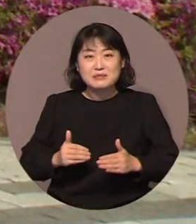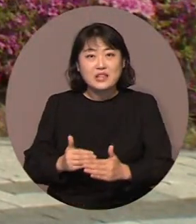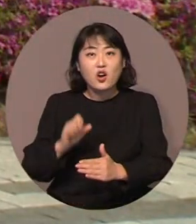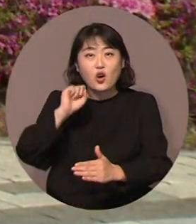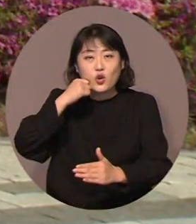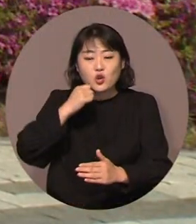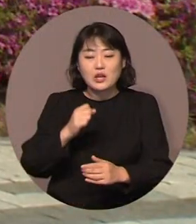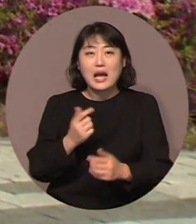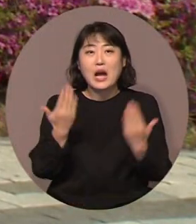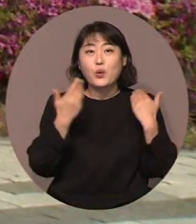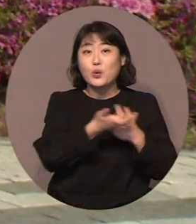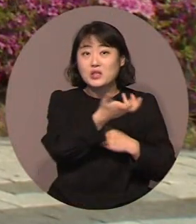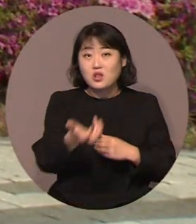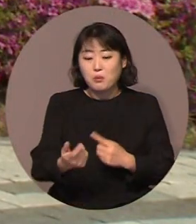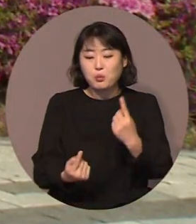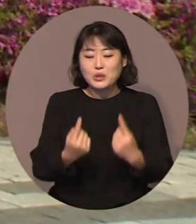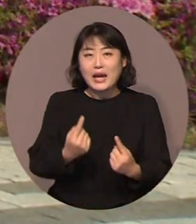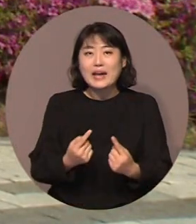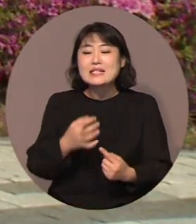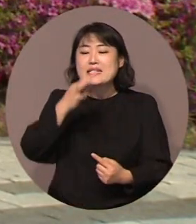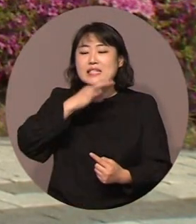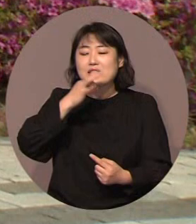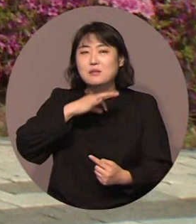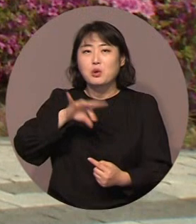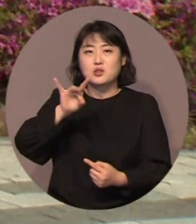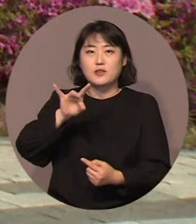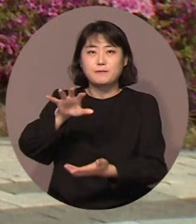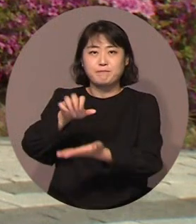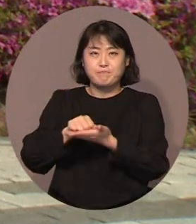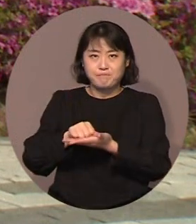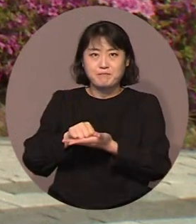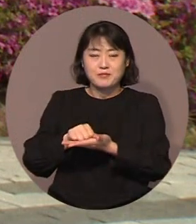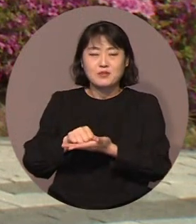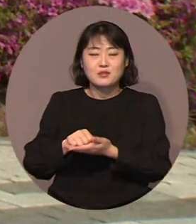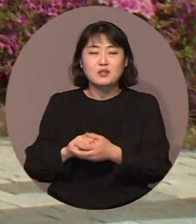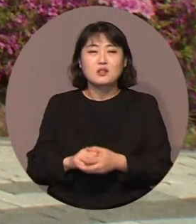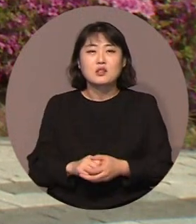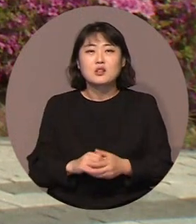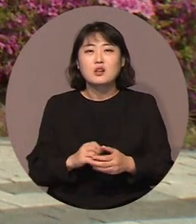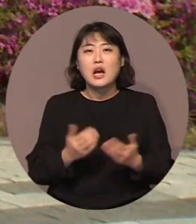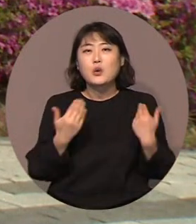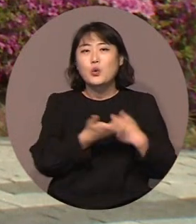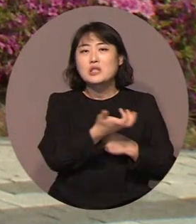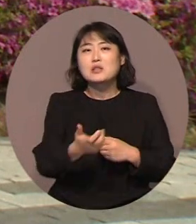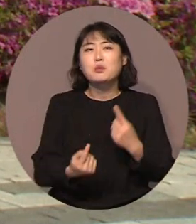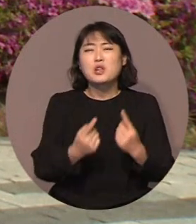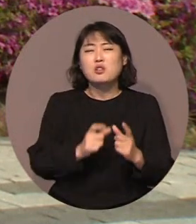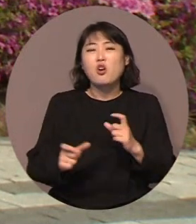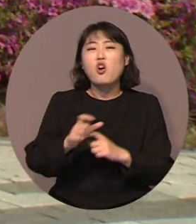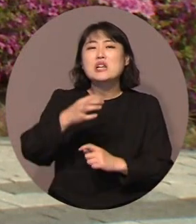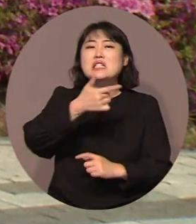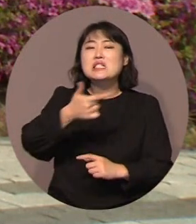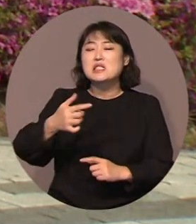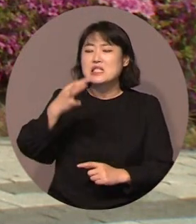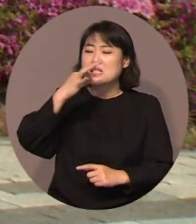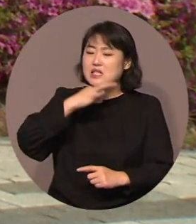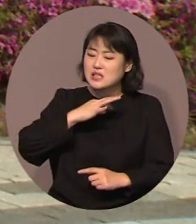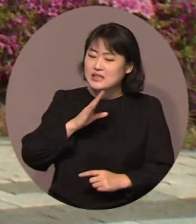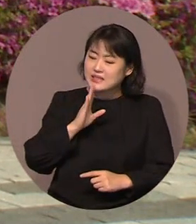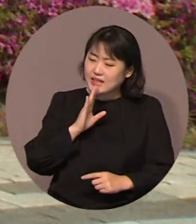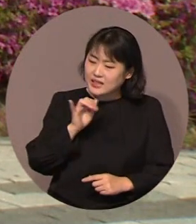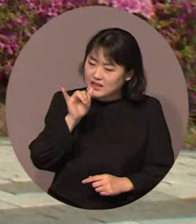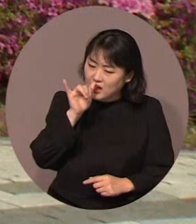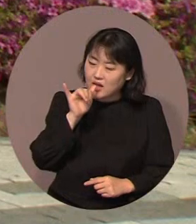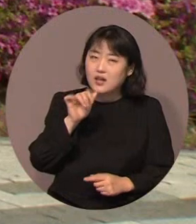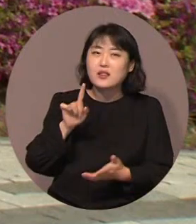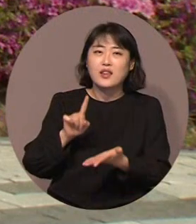어려운 육군사관학교 이전보다 실리를 택하겠다고 밝힌 가운데 육사 이전이 갖는 상징성보다 더 큰 이익을 가져올 수 있을지는